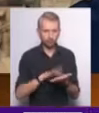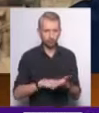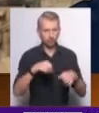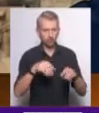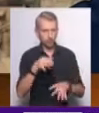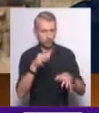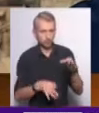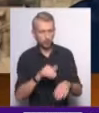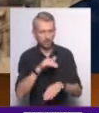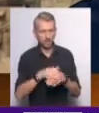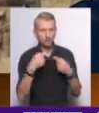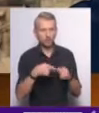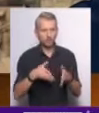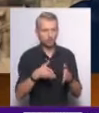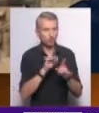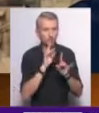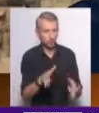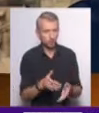фактично іншого шляху, іншого виходу не буде.